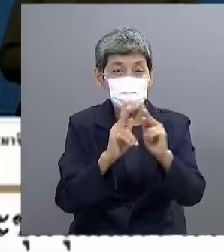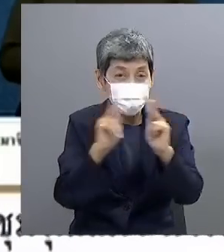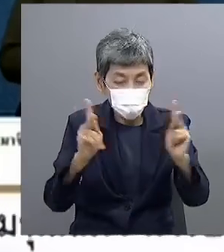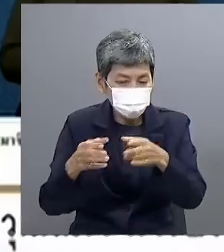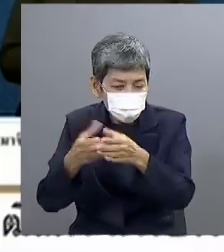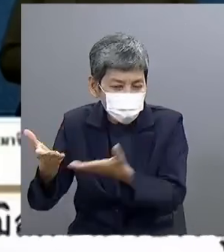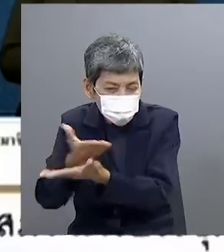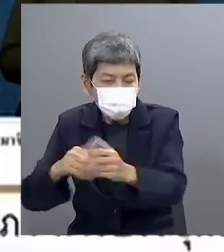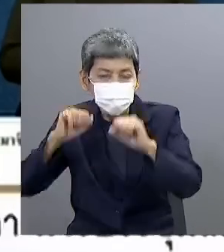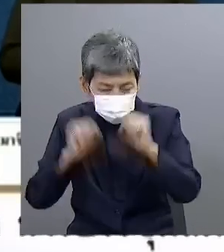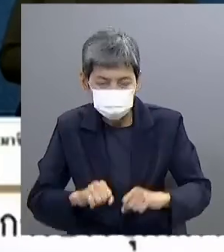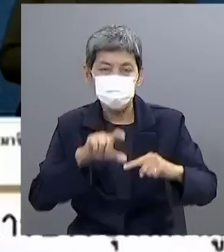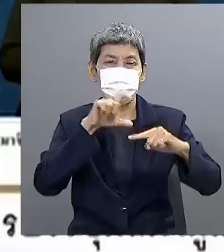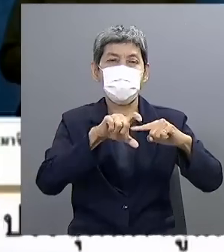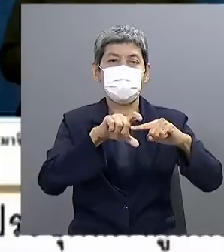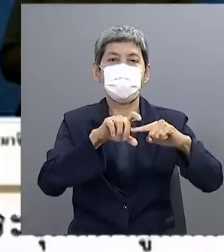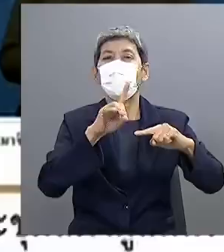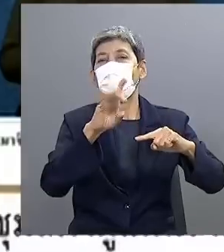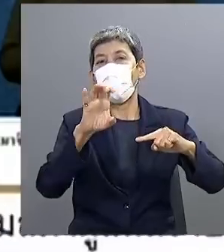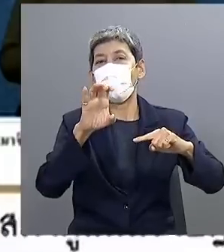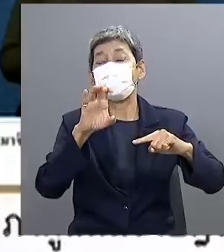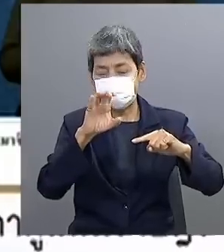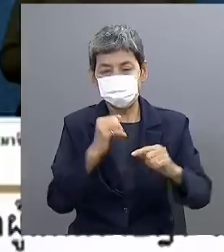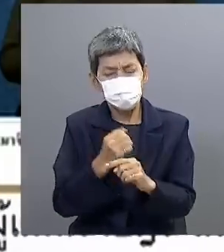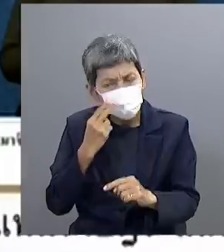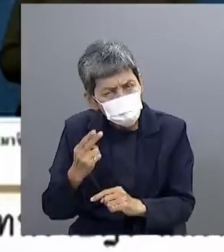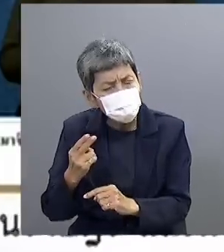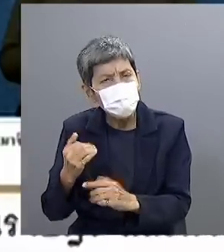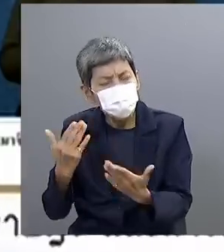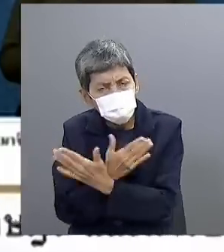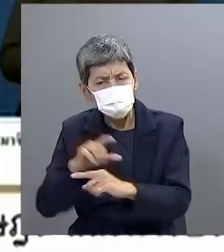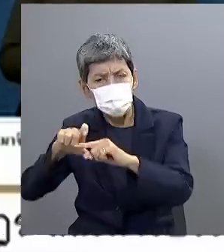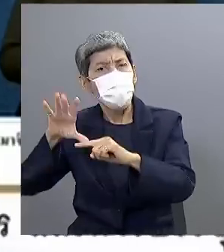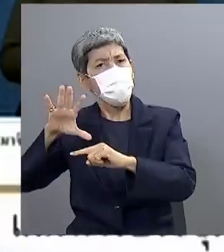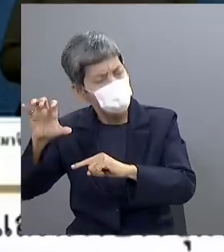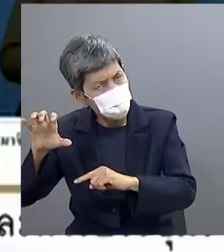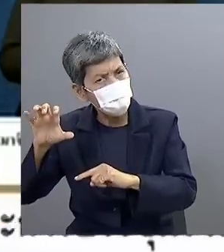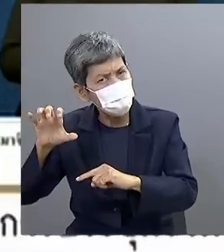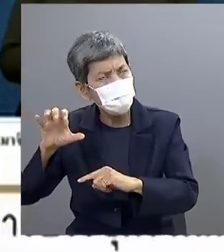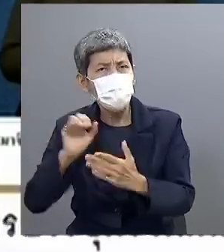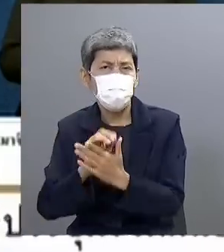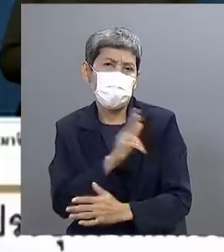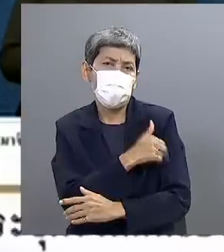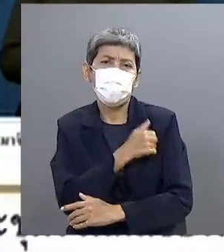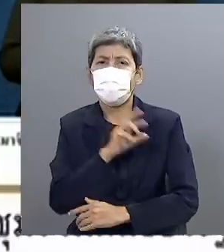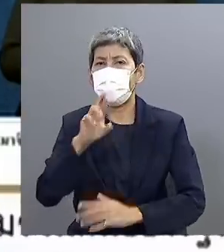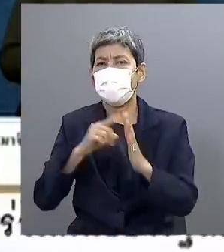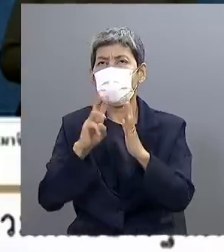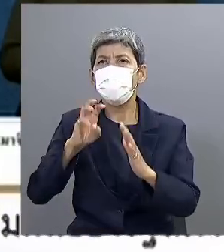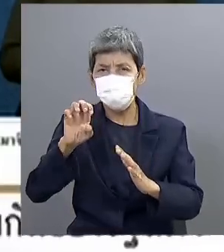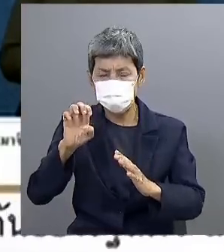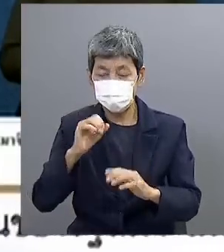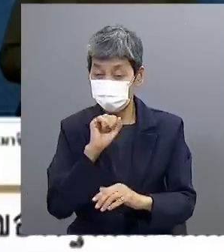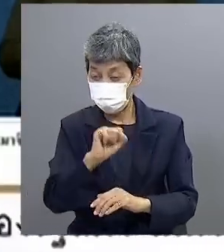ใช้สูตร100หารแล้วหันไปเห็นชอบสูตรหารด้วย500ของนายแพทย์ระวีมาชมาดลส.ส.พรรค